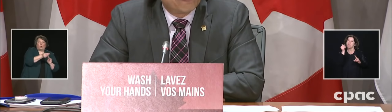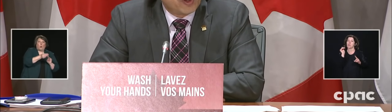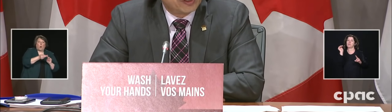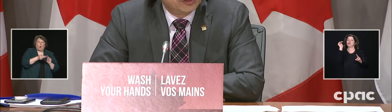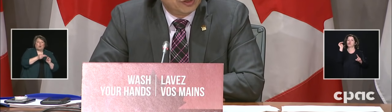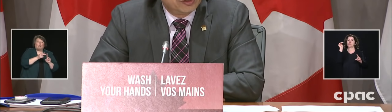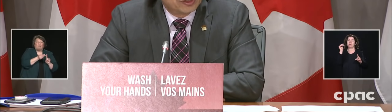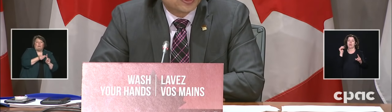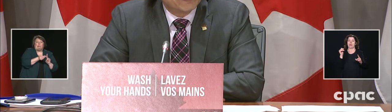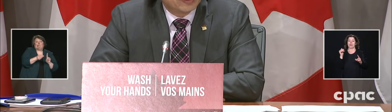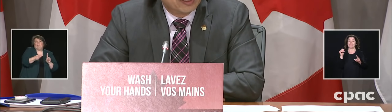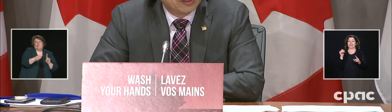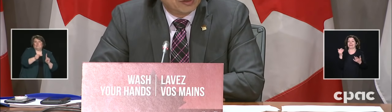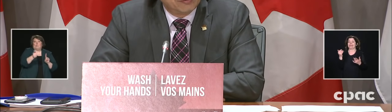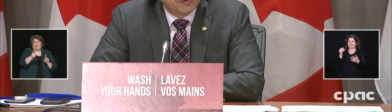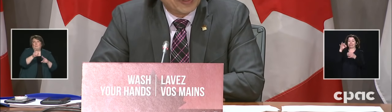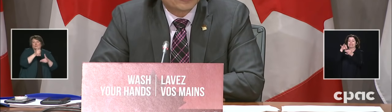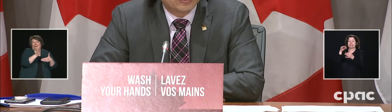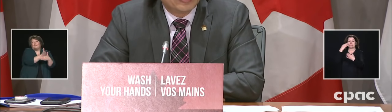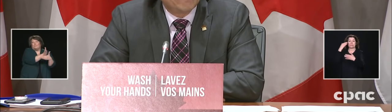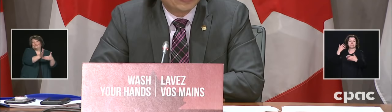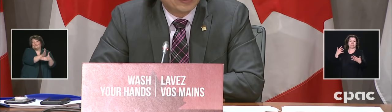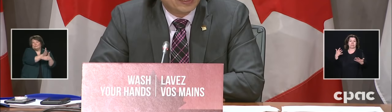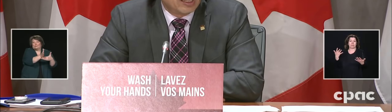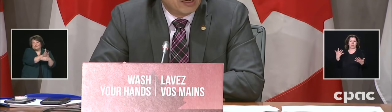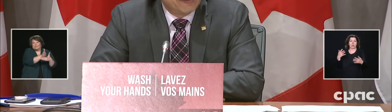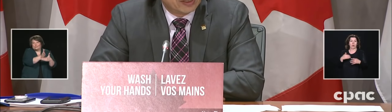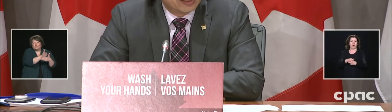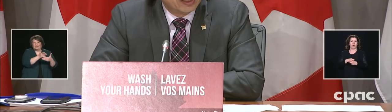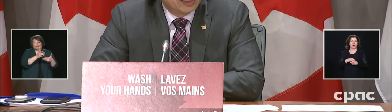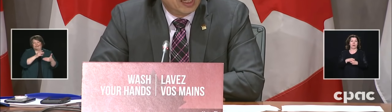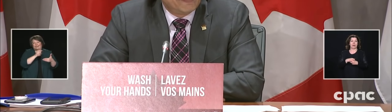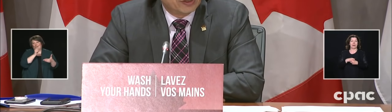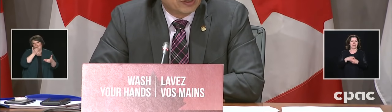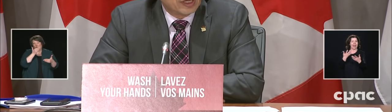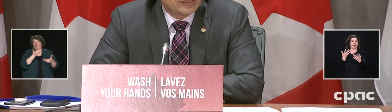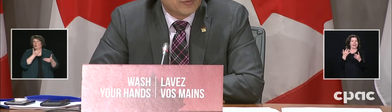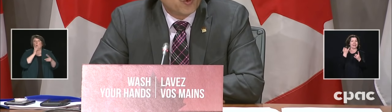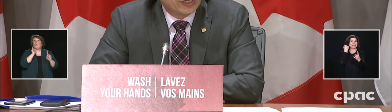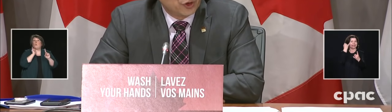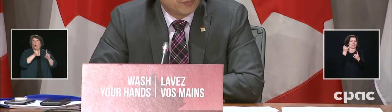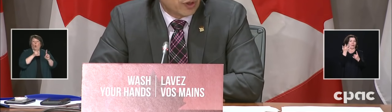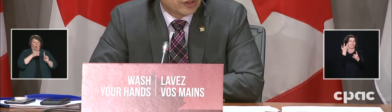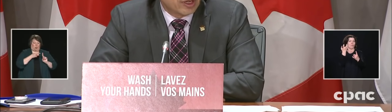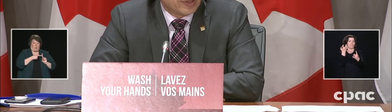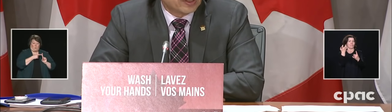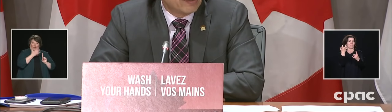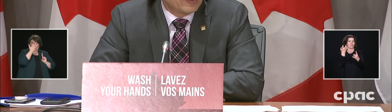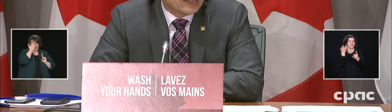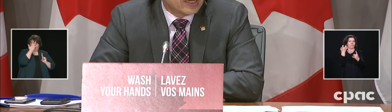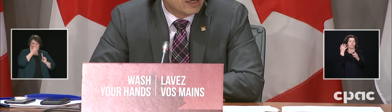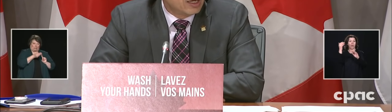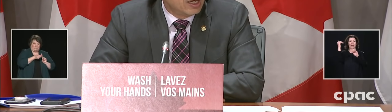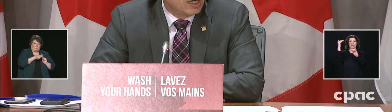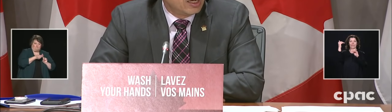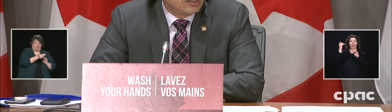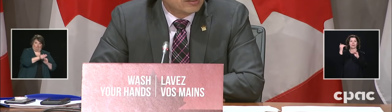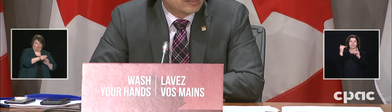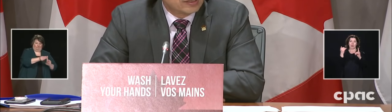c'est d'avoir une chiffre d'une personne infectée avec un cas, c'est moins qu'1%, parce qu'avec